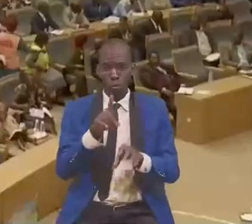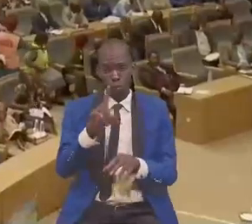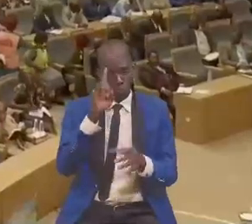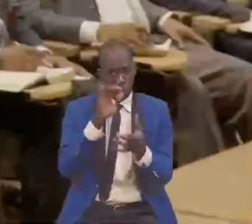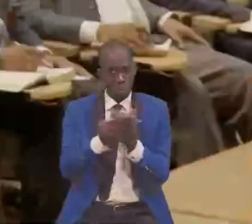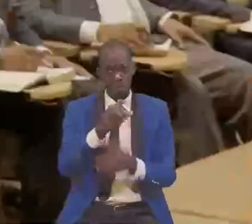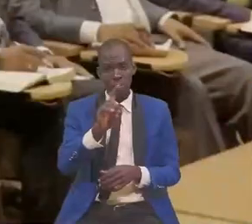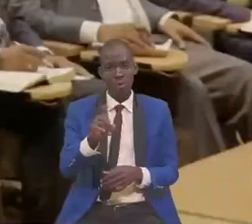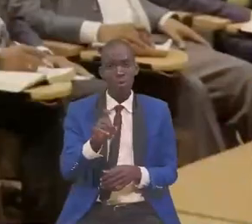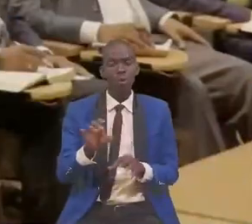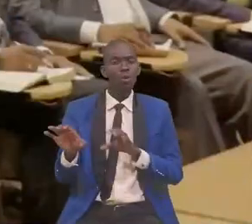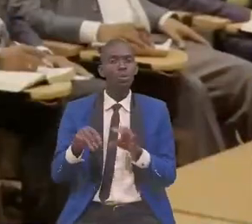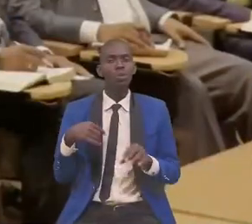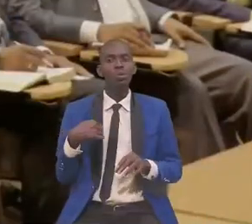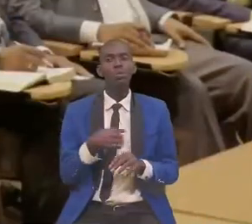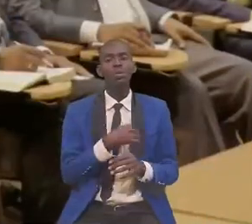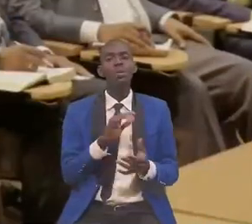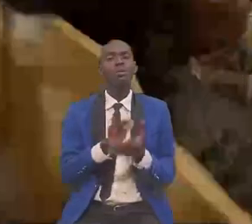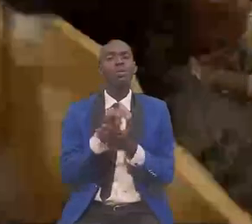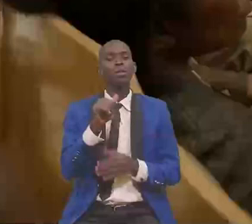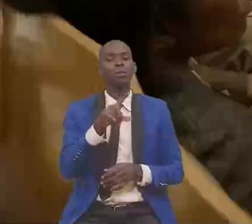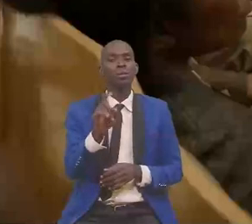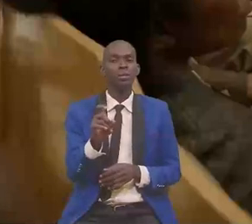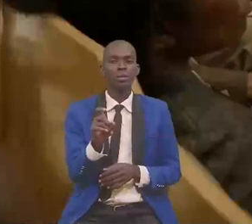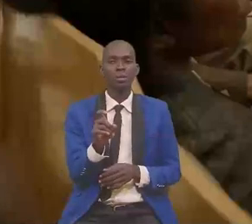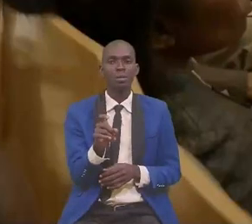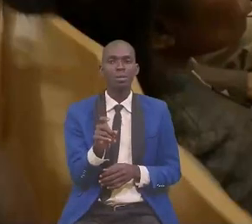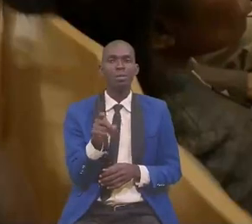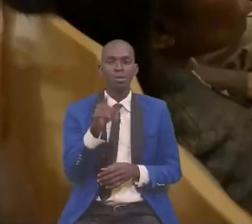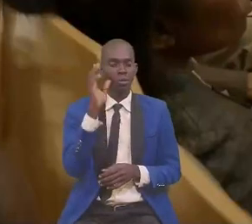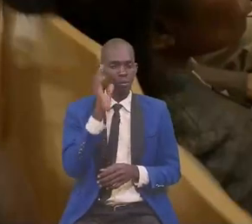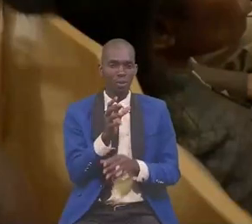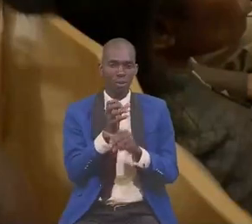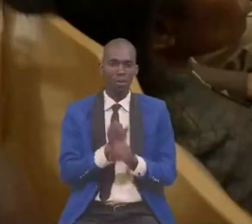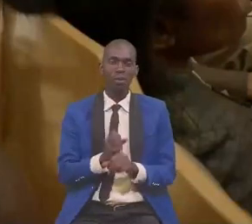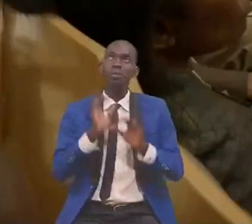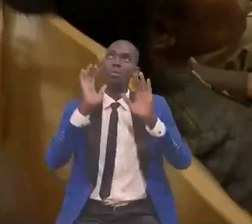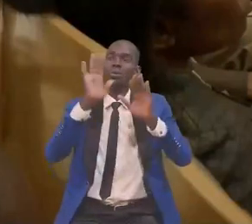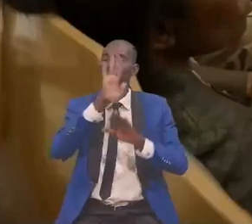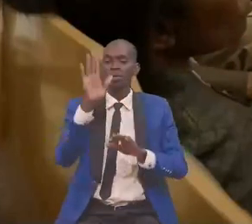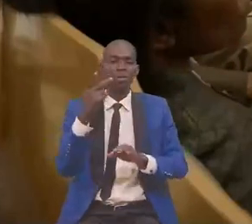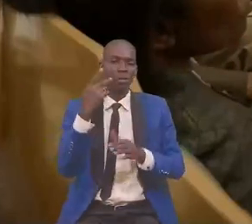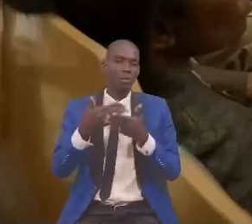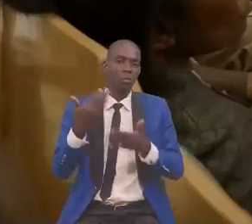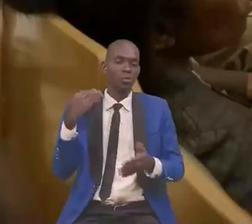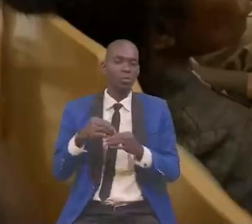nous croyons? Tu verras les miracles que tu n'as jamais vus. En mon nom,